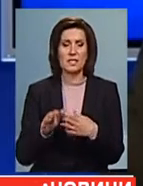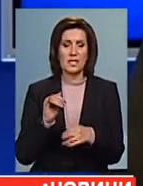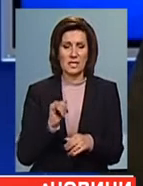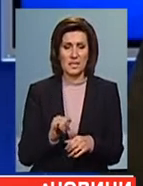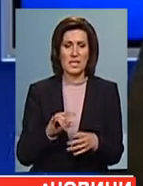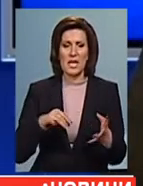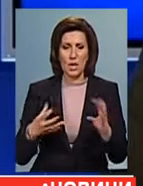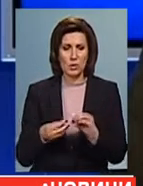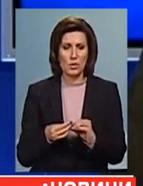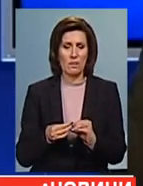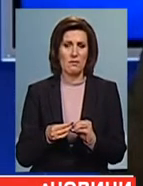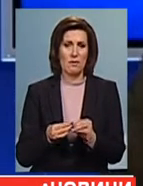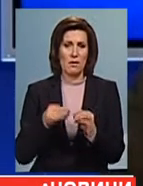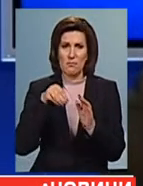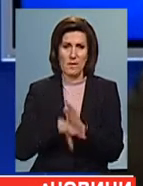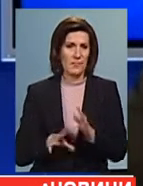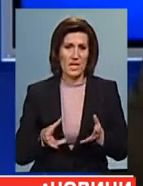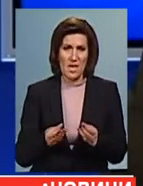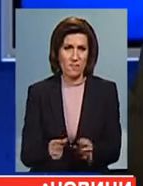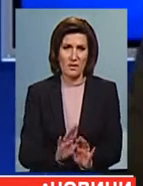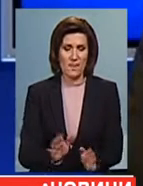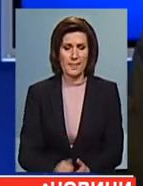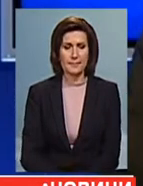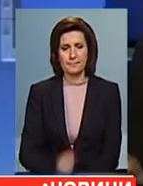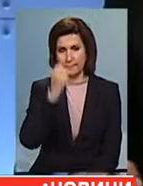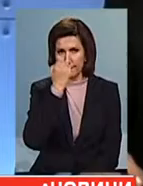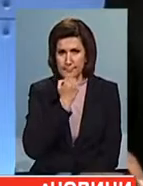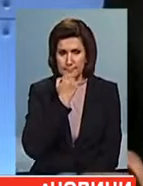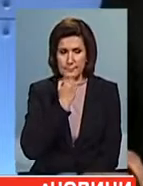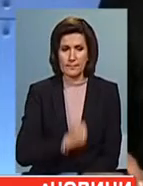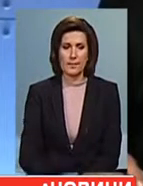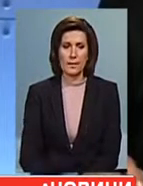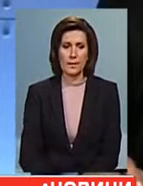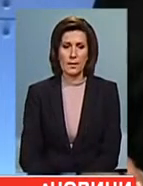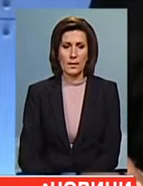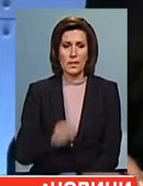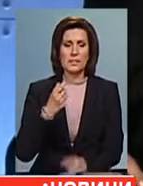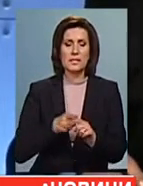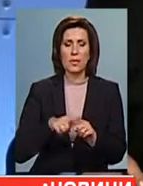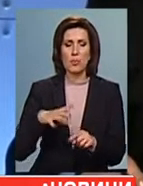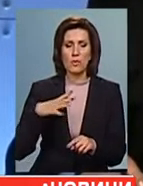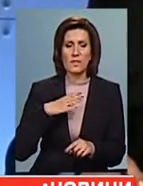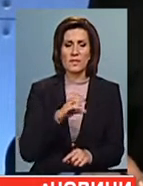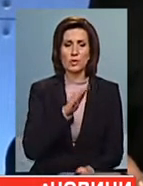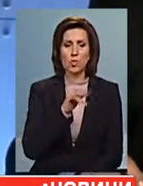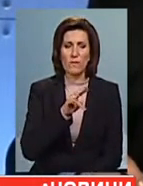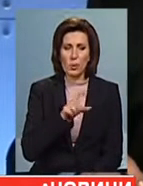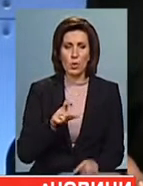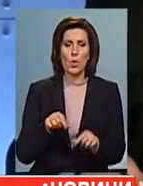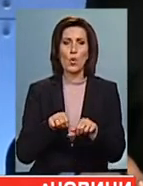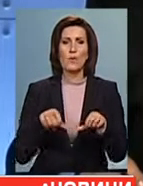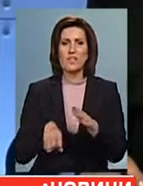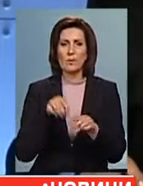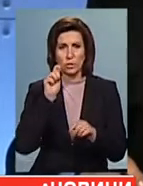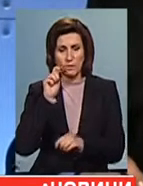цілому на результат волевиявлення не впливали. Дякую, що прийшли до нас в студії. Нагадаю, це був Станіслав Жолодєв, Комітет